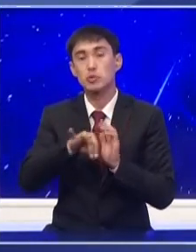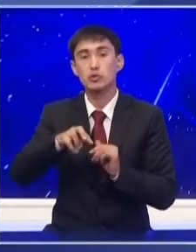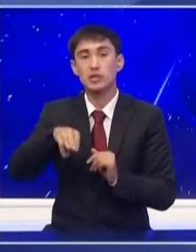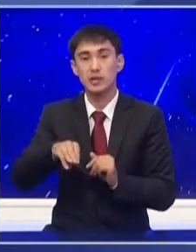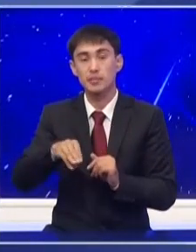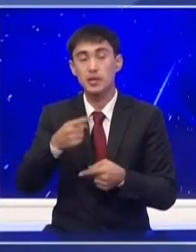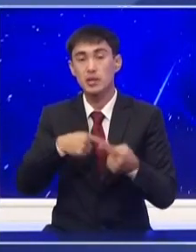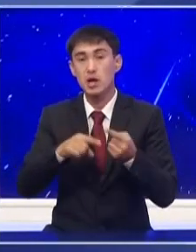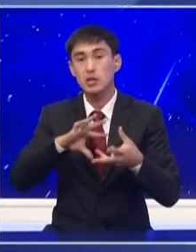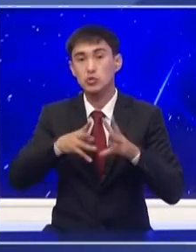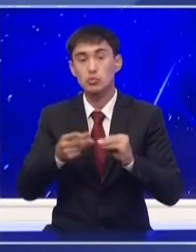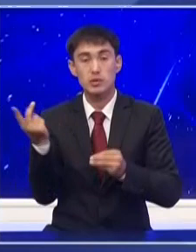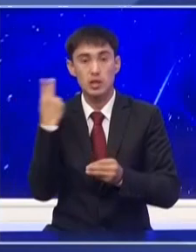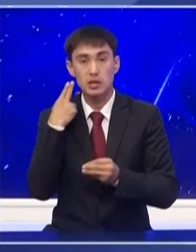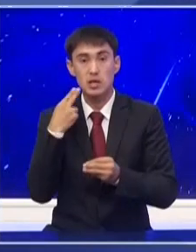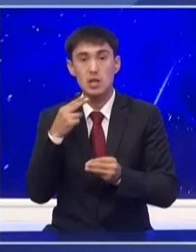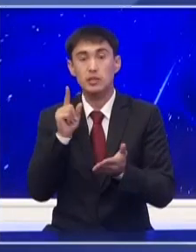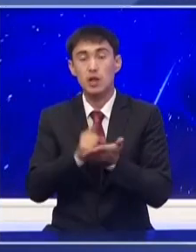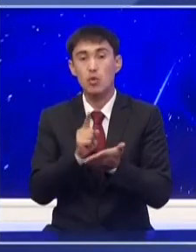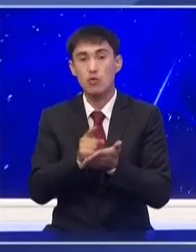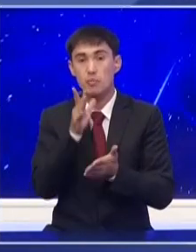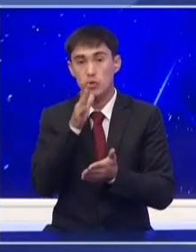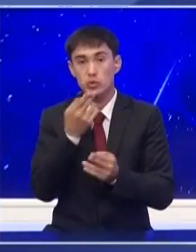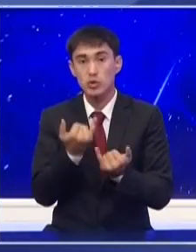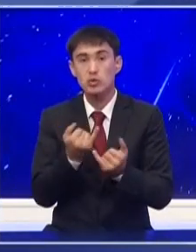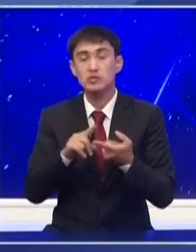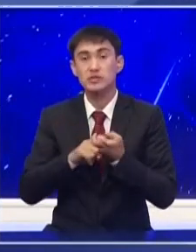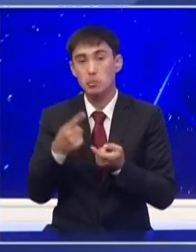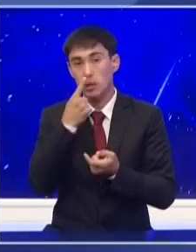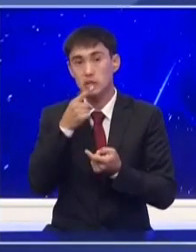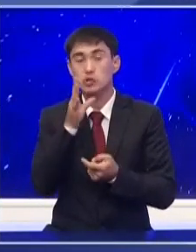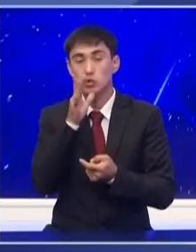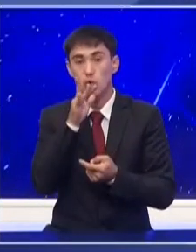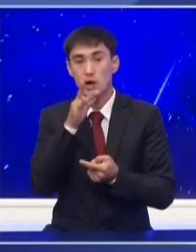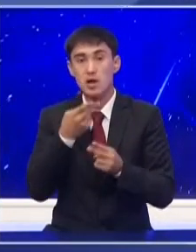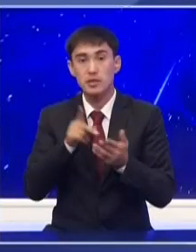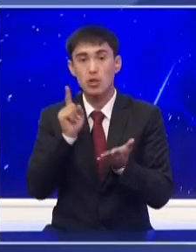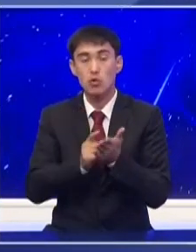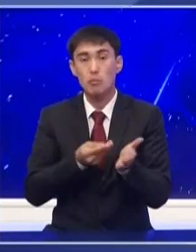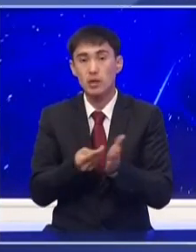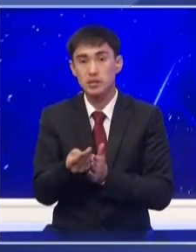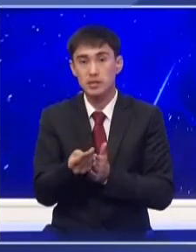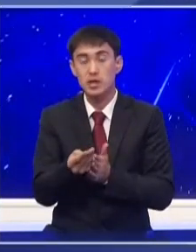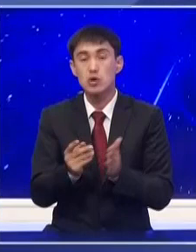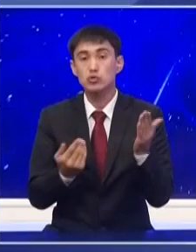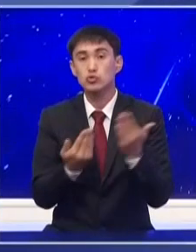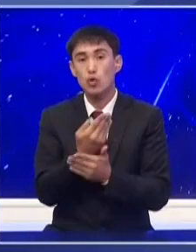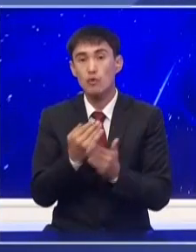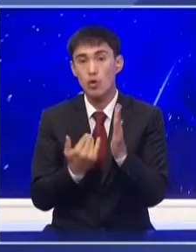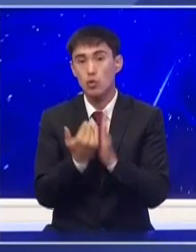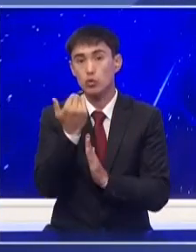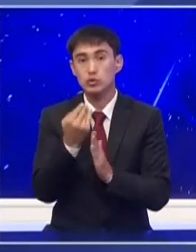тенге. Эта сумма – долги за истекший налоговый период. Однако в связи с приближением сроков текущих налоговых погашений снова отмечался